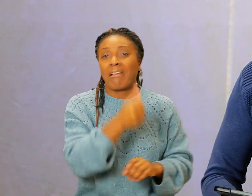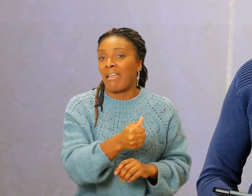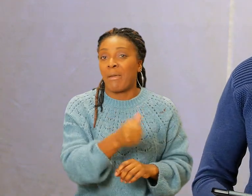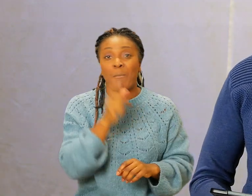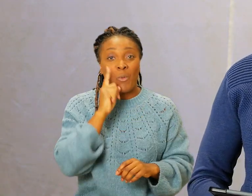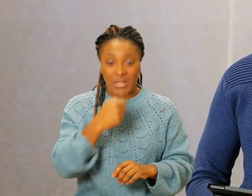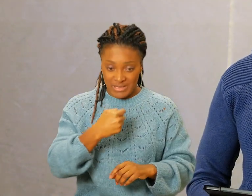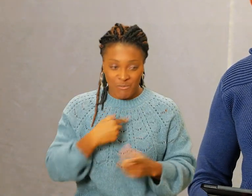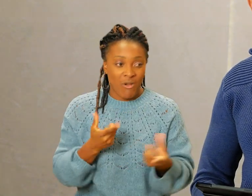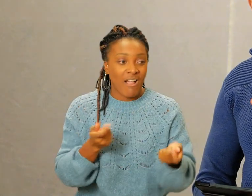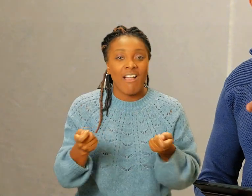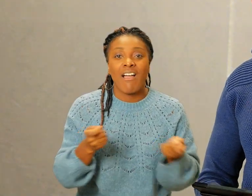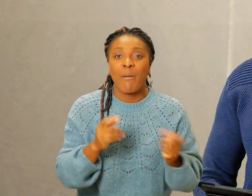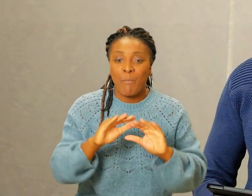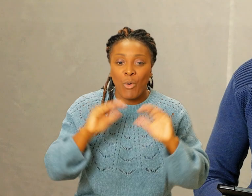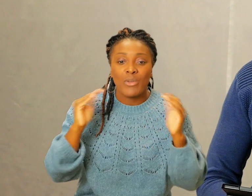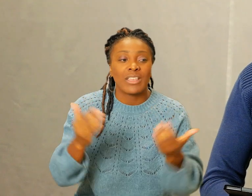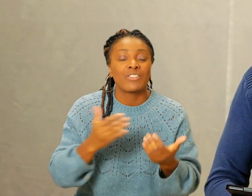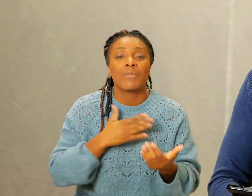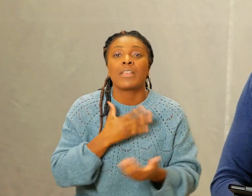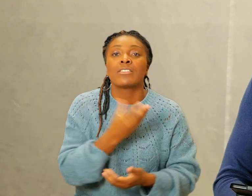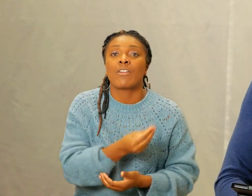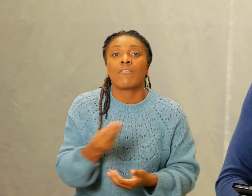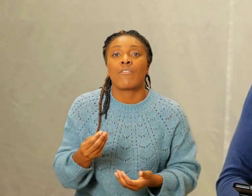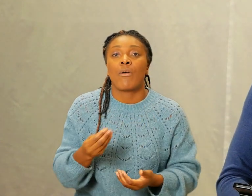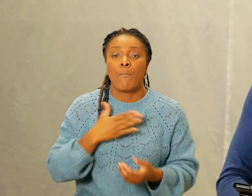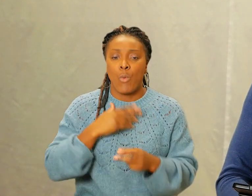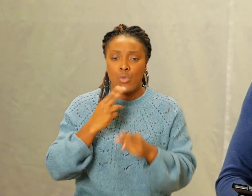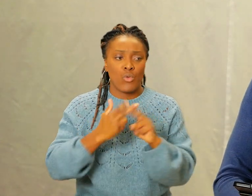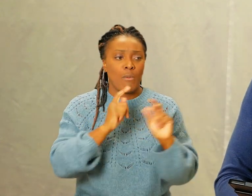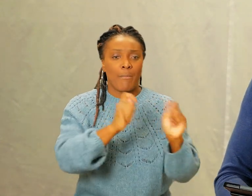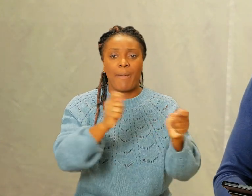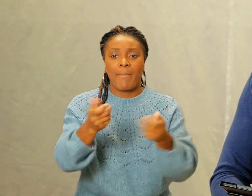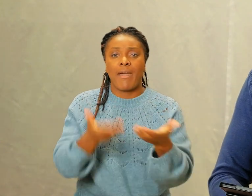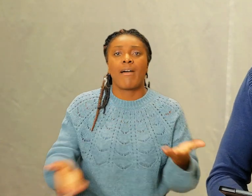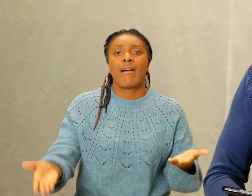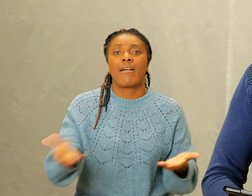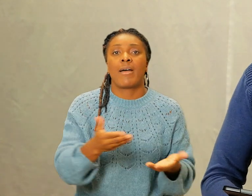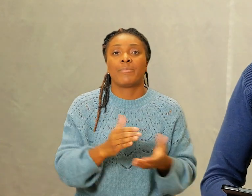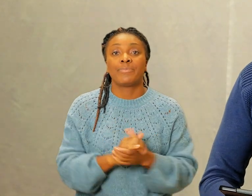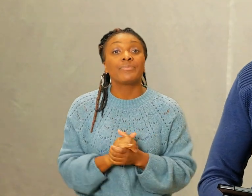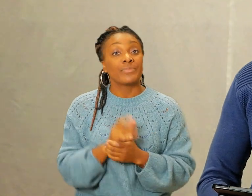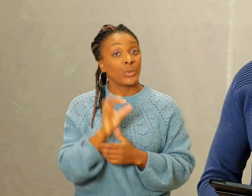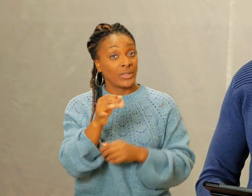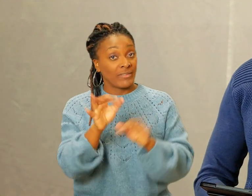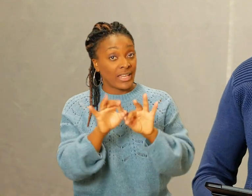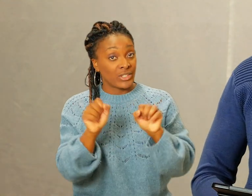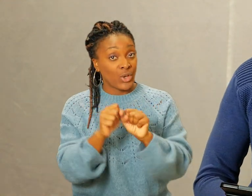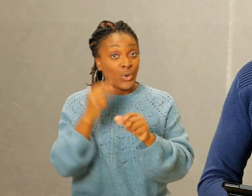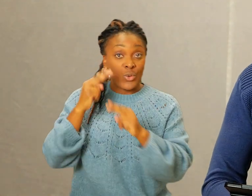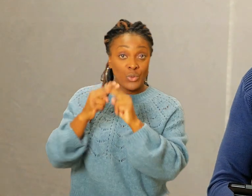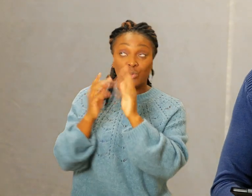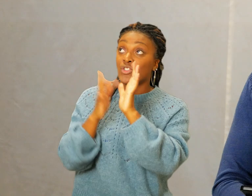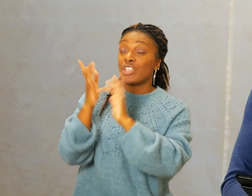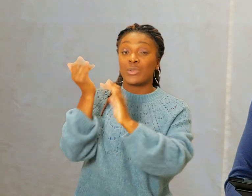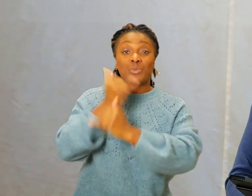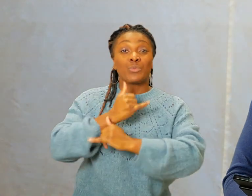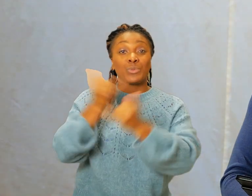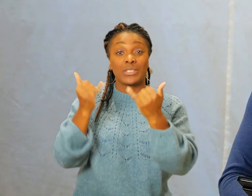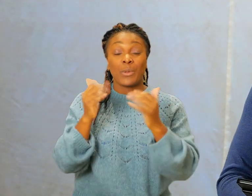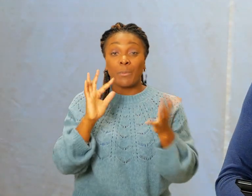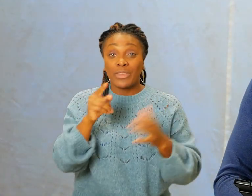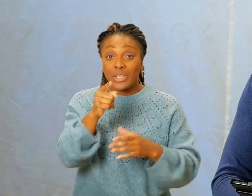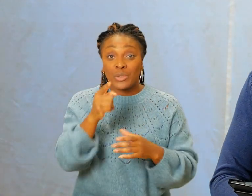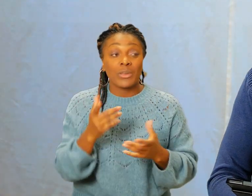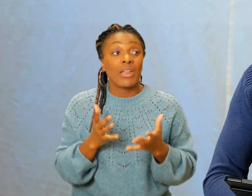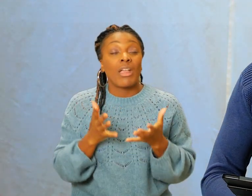qui les tiens. C'est mon nom qui est sur leur vie. Le nom de Jésus est tout puissant. Et j'aimerais te rappeler ça, mon frère, ma sœur, toi qui peut-être est